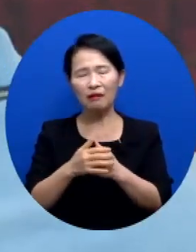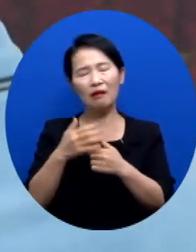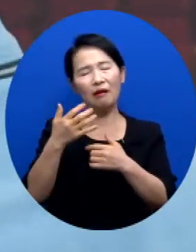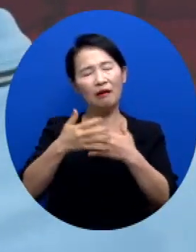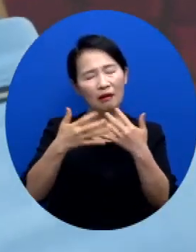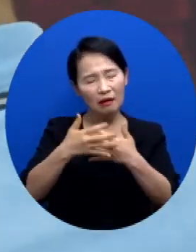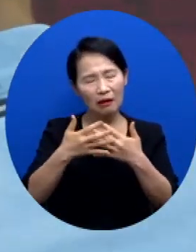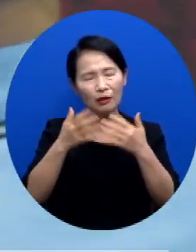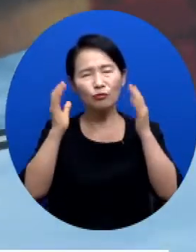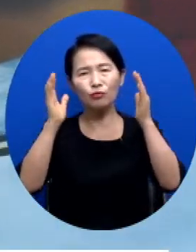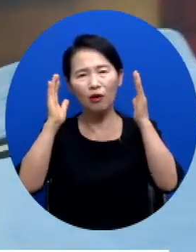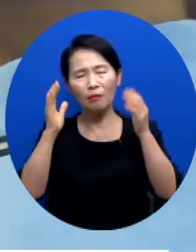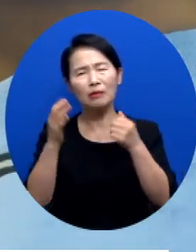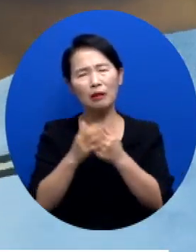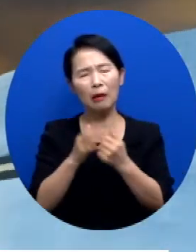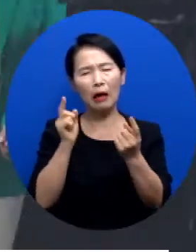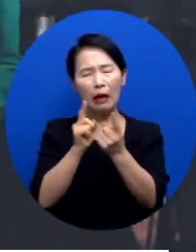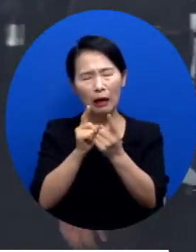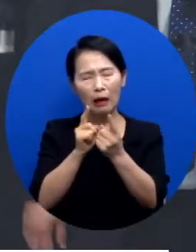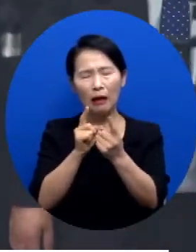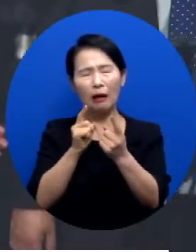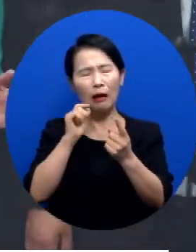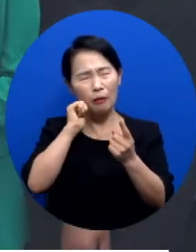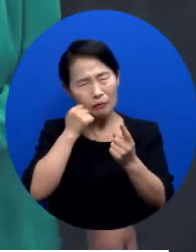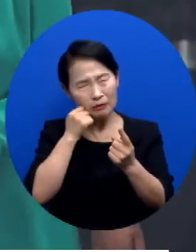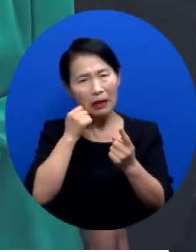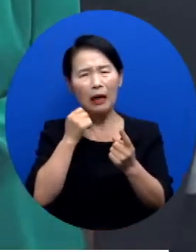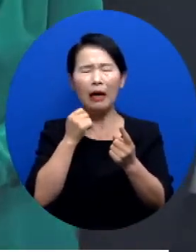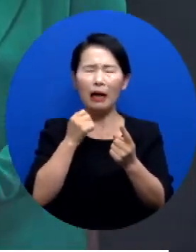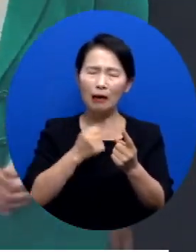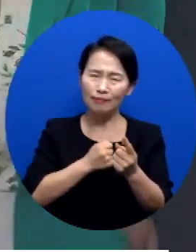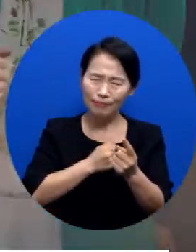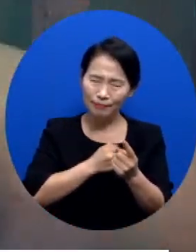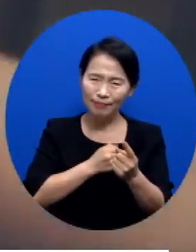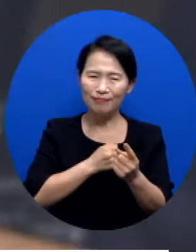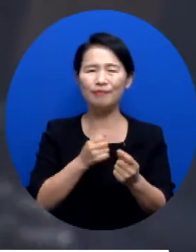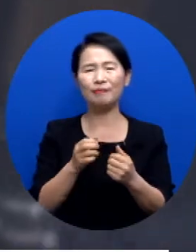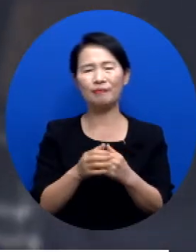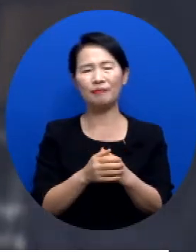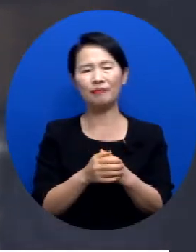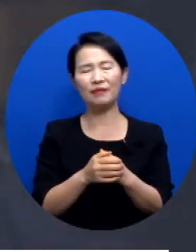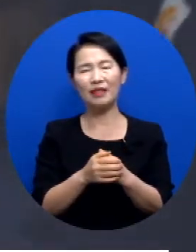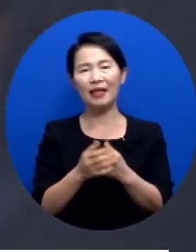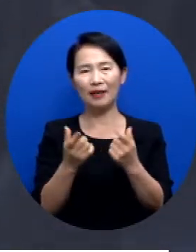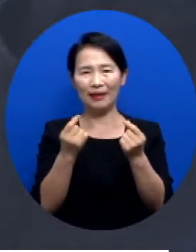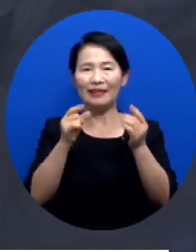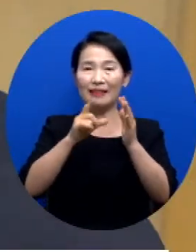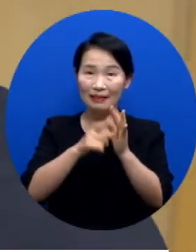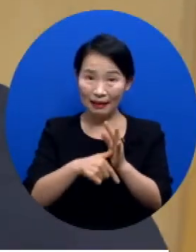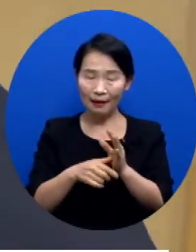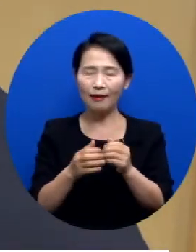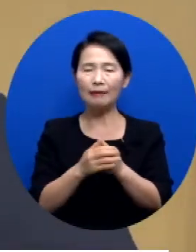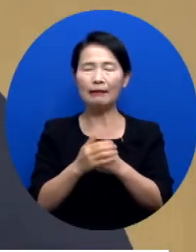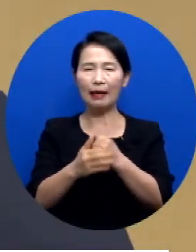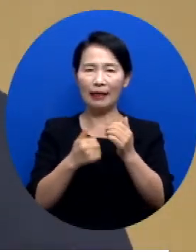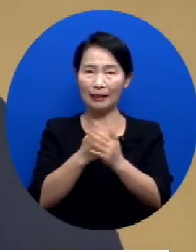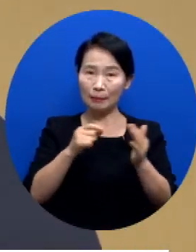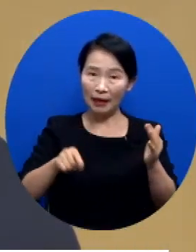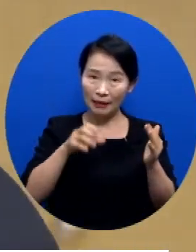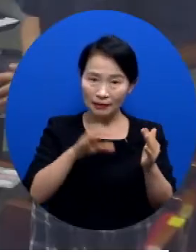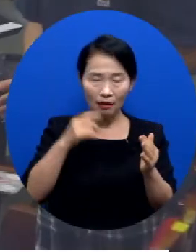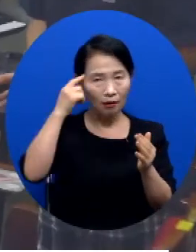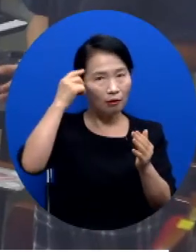교수와 학생들 사이의 만남에도 어려움이 생겨 안타깝다고 말합니다. 또 이런 때일수록 하나님 안에서